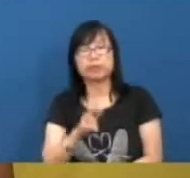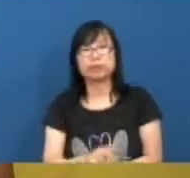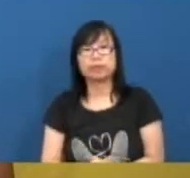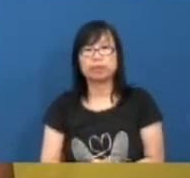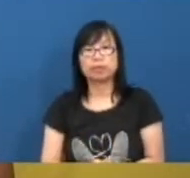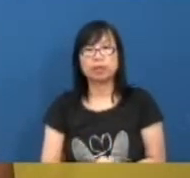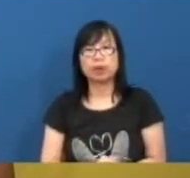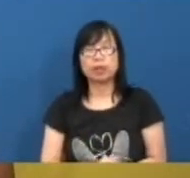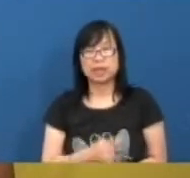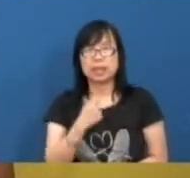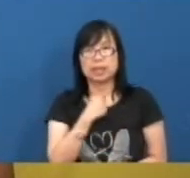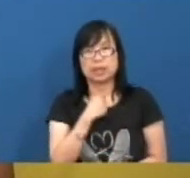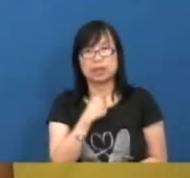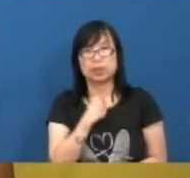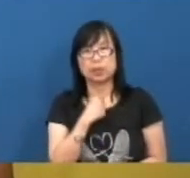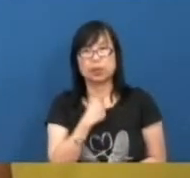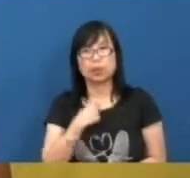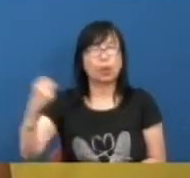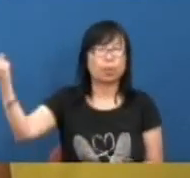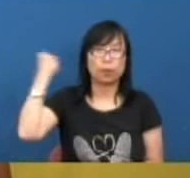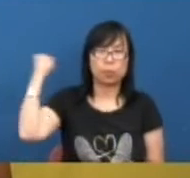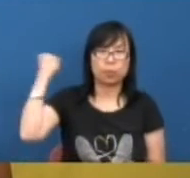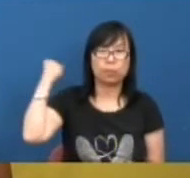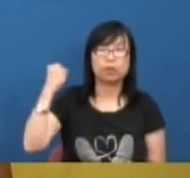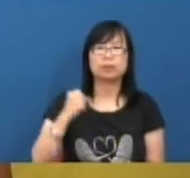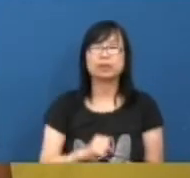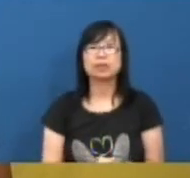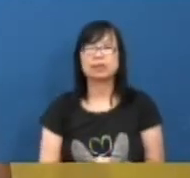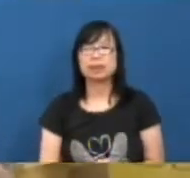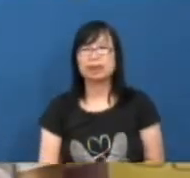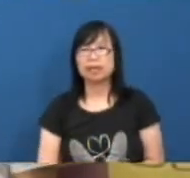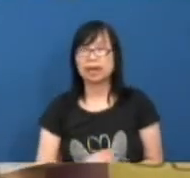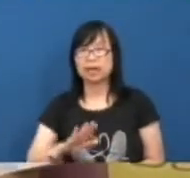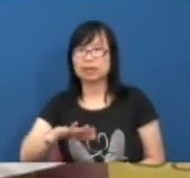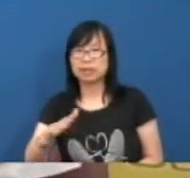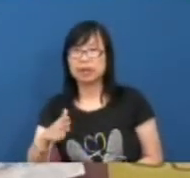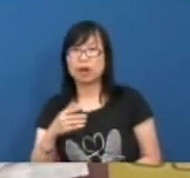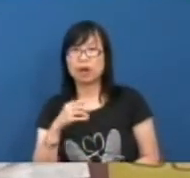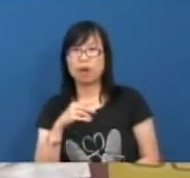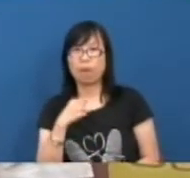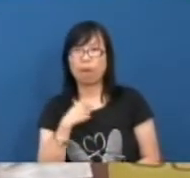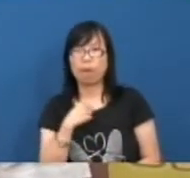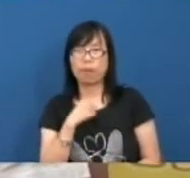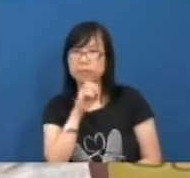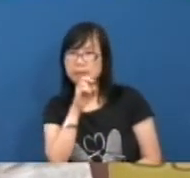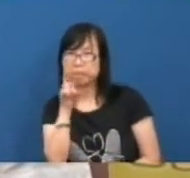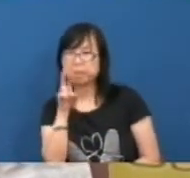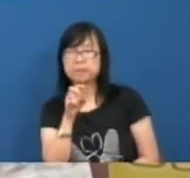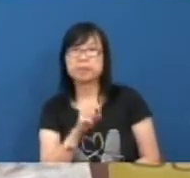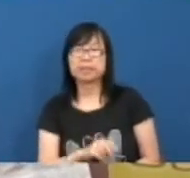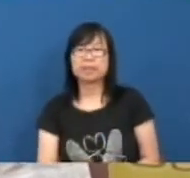處係應該要即係積極啲咯嚇呢方面。 咁但係其實郭生你咁睇咧，你覺